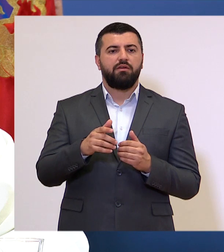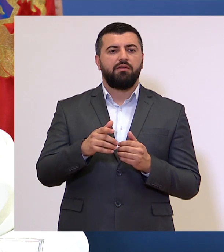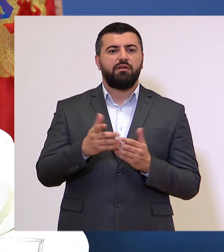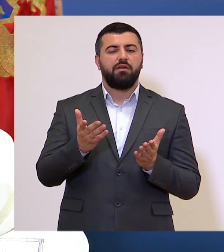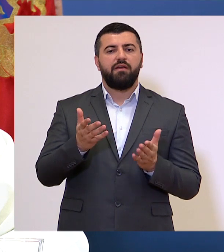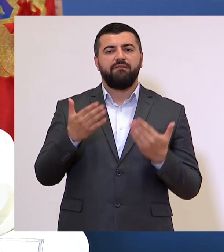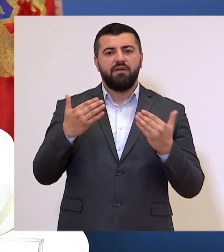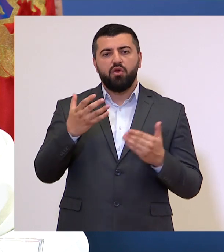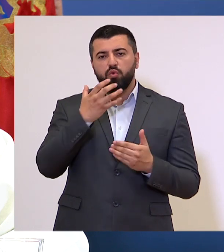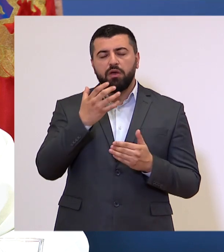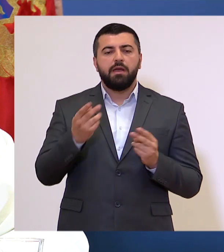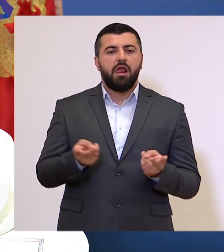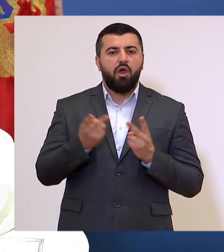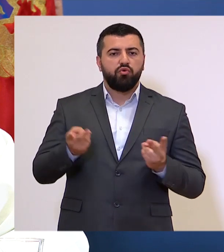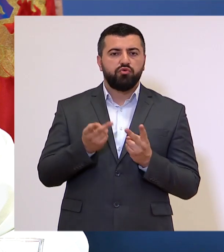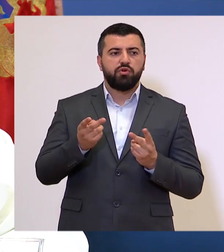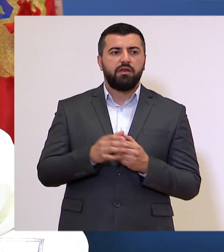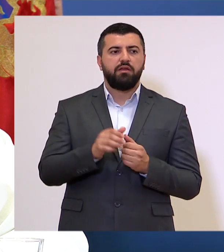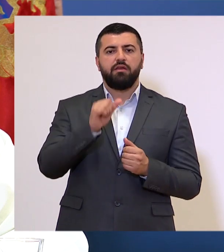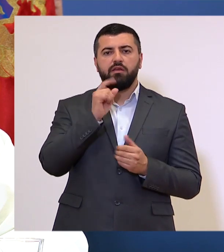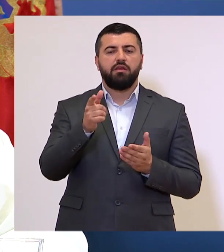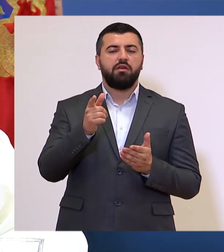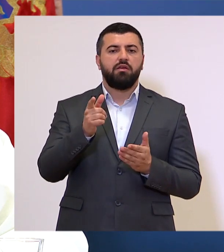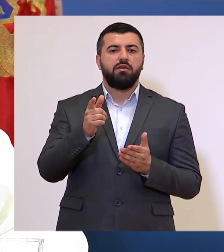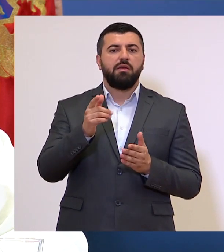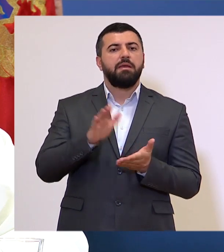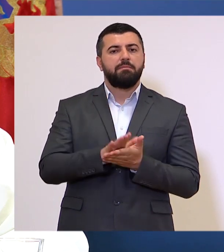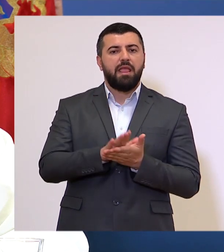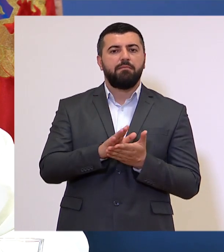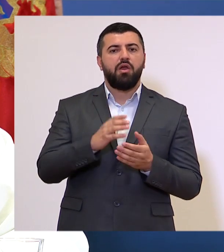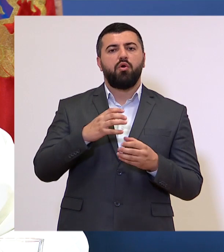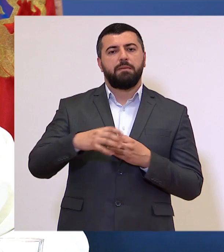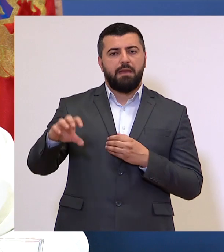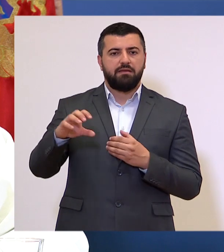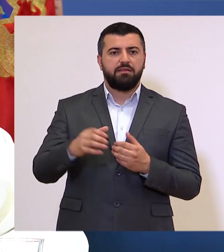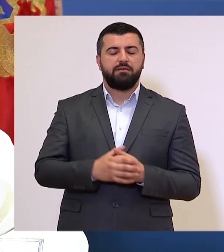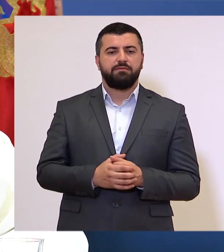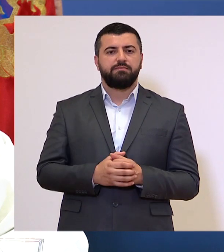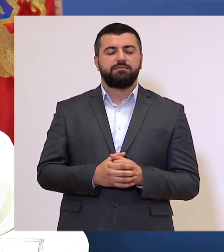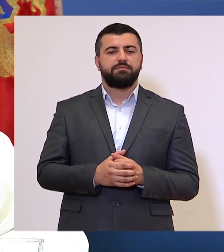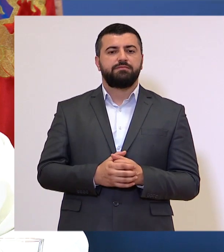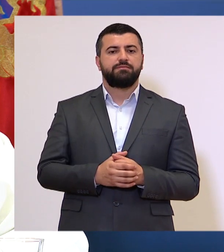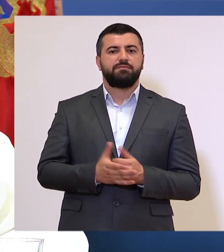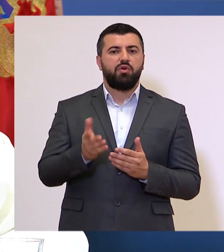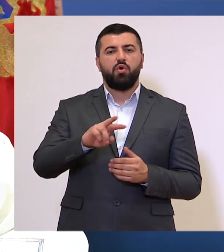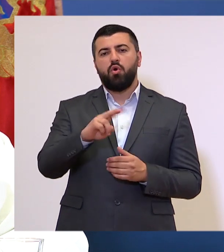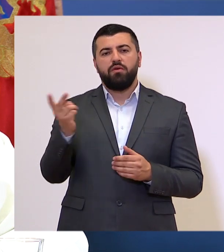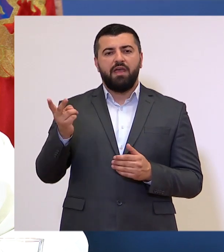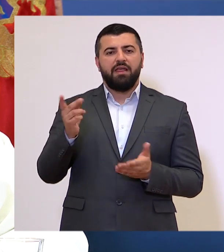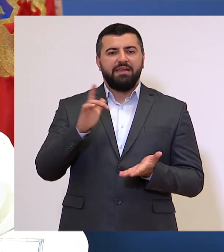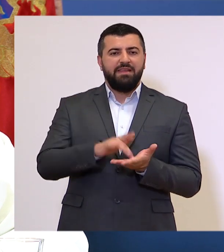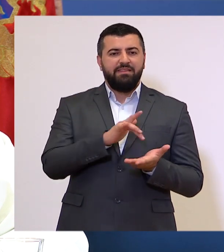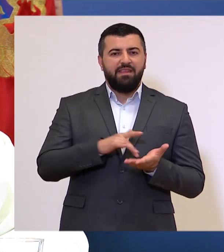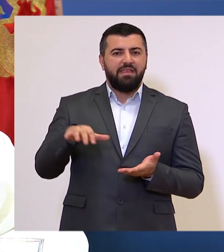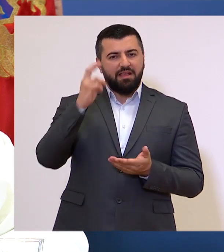moguće ventilacije respiratora i to u praksi znači da se spremaju za odvajanje sa mašine. Što se tiče ostalih